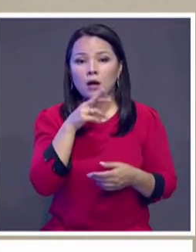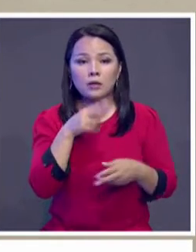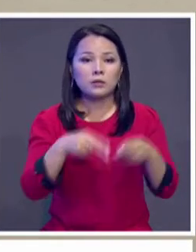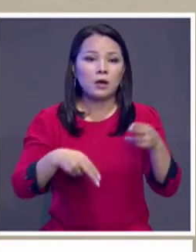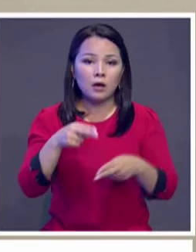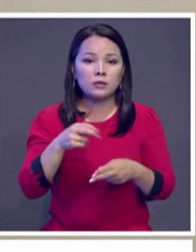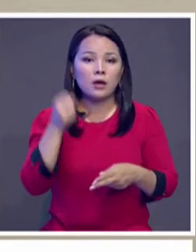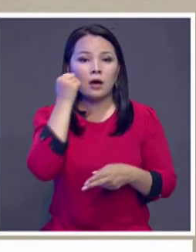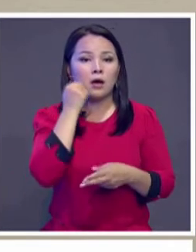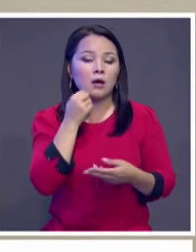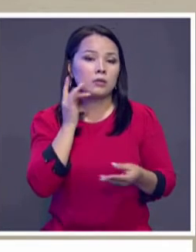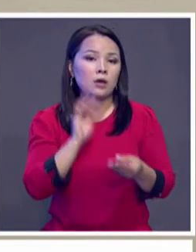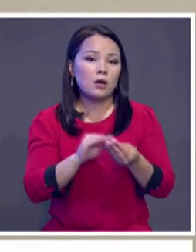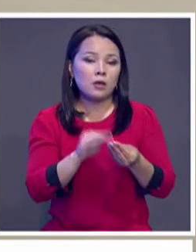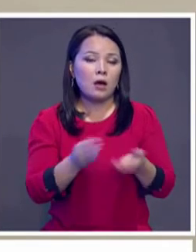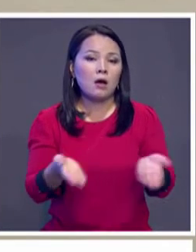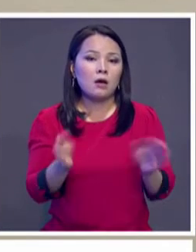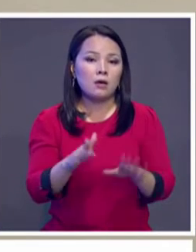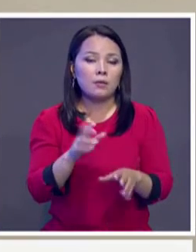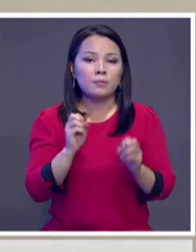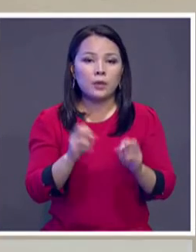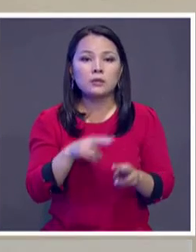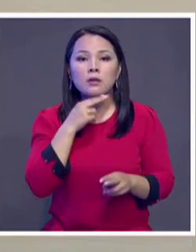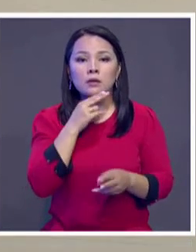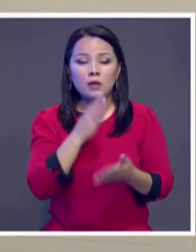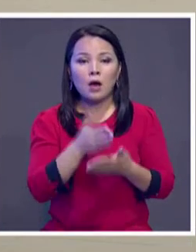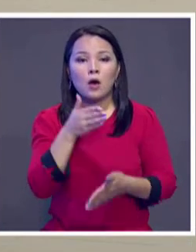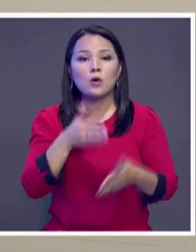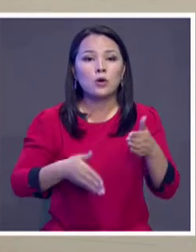емдеудің ескі әрі қауіпті түрі болып саналады. Сондықтан